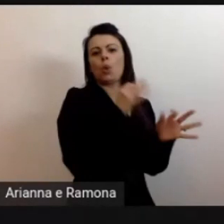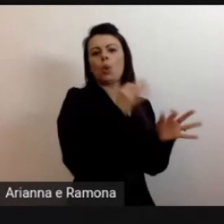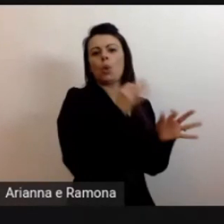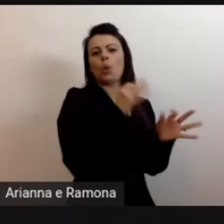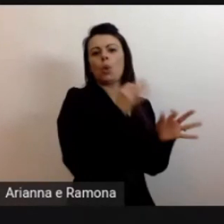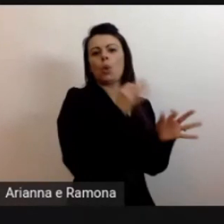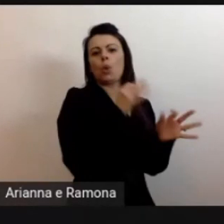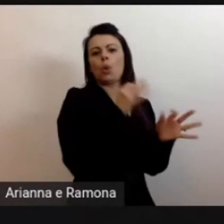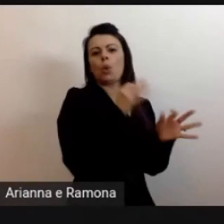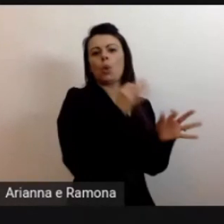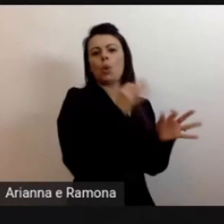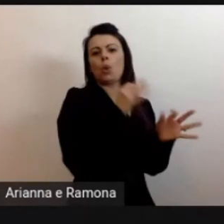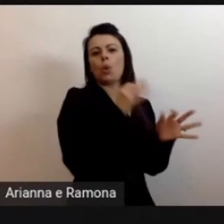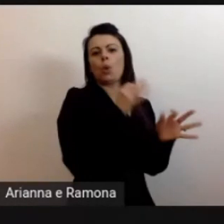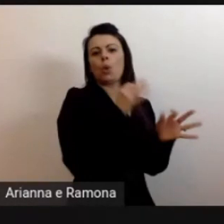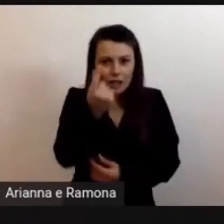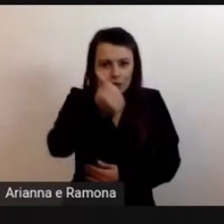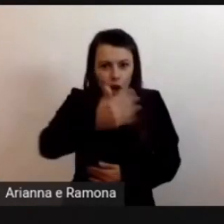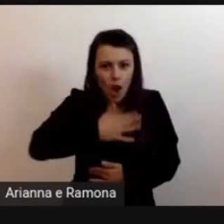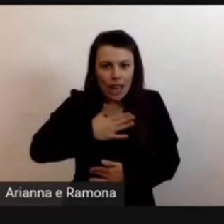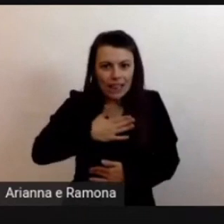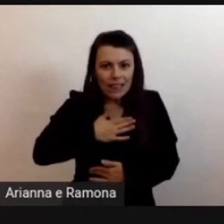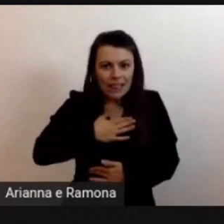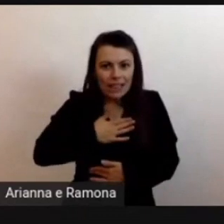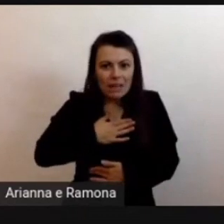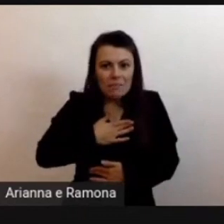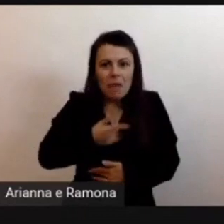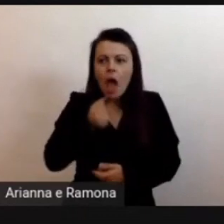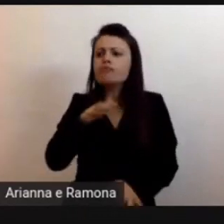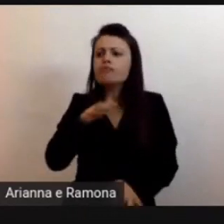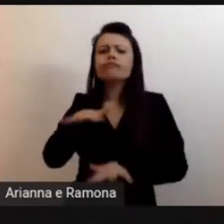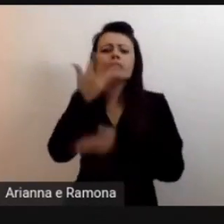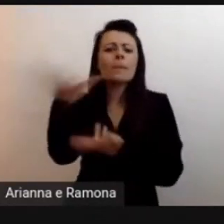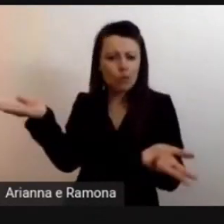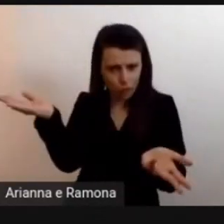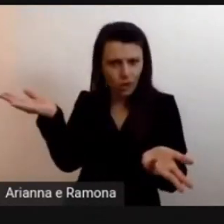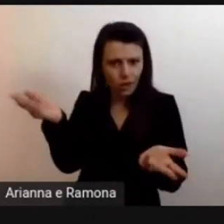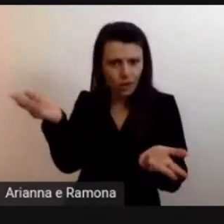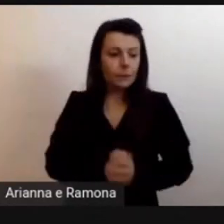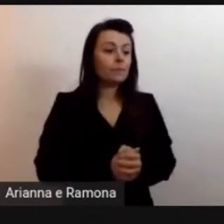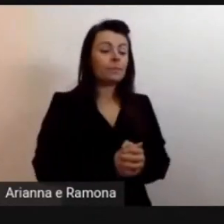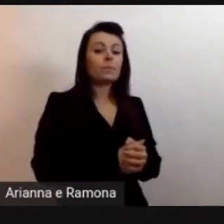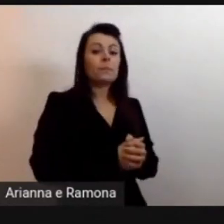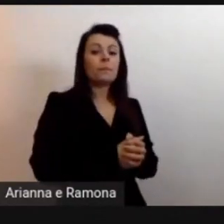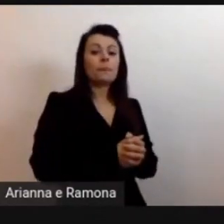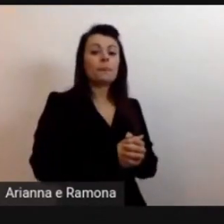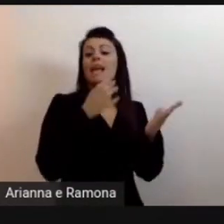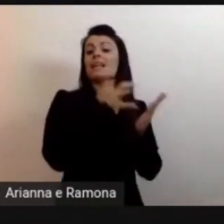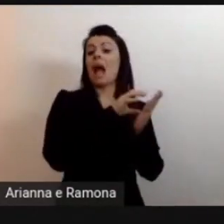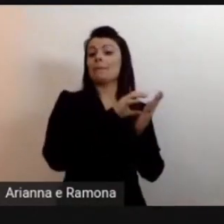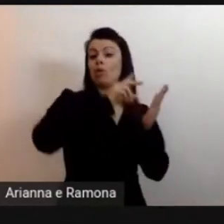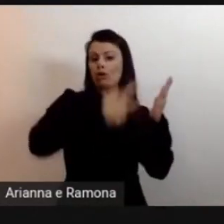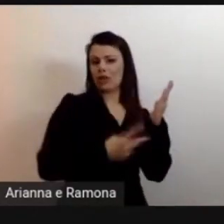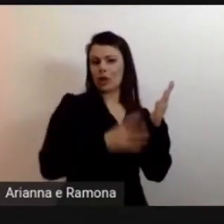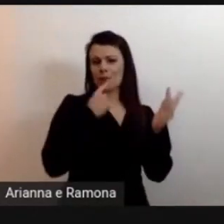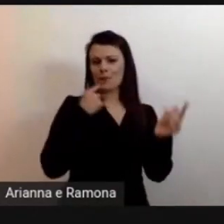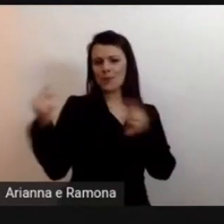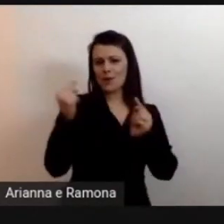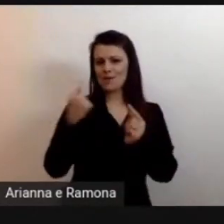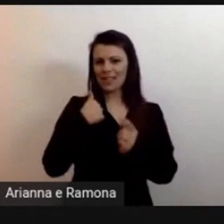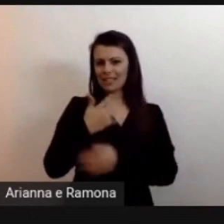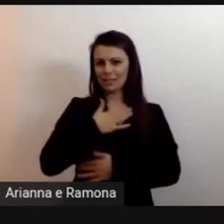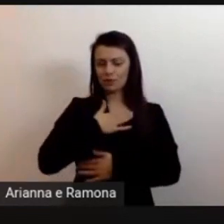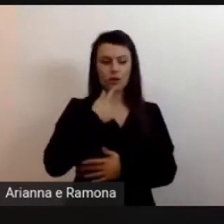che con ufficialità significa valorizzare siamo al secondo capitolo della mostra cointestazione